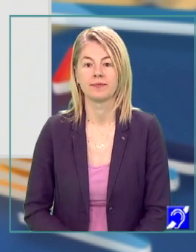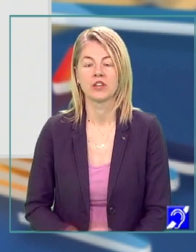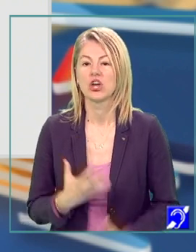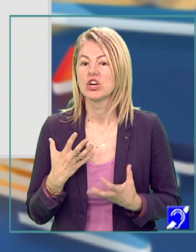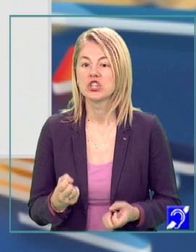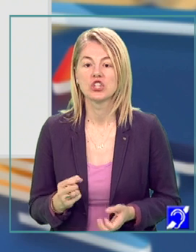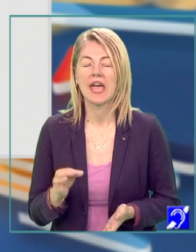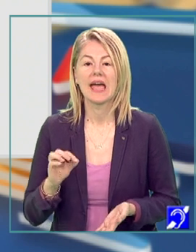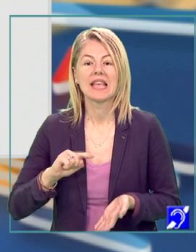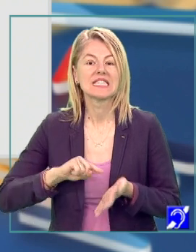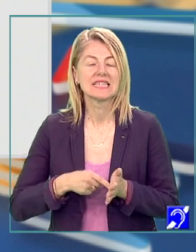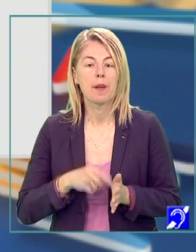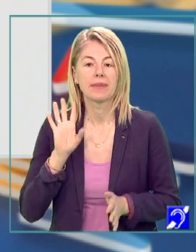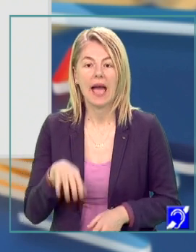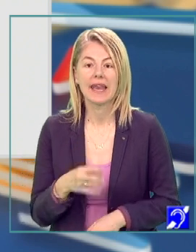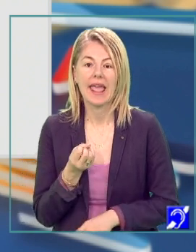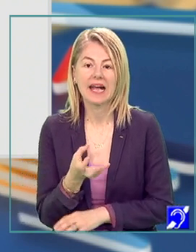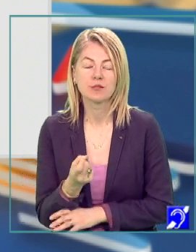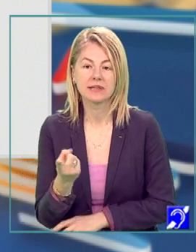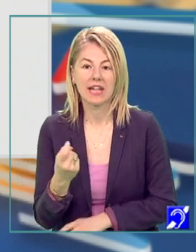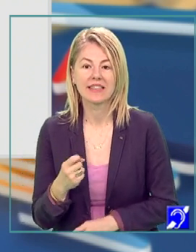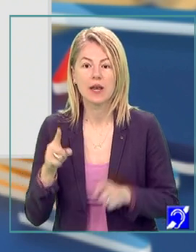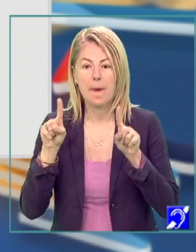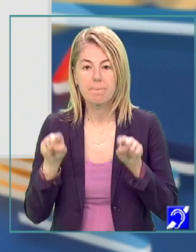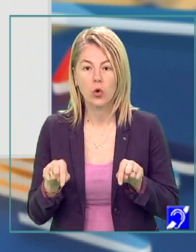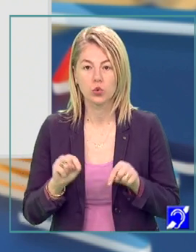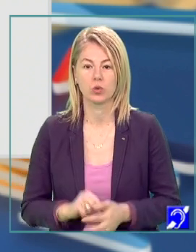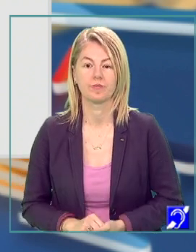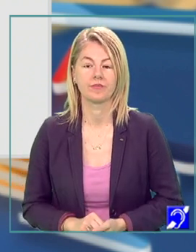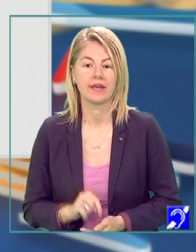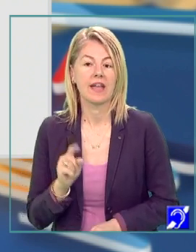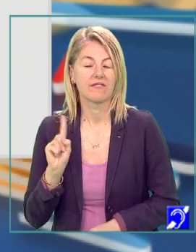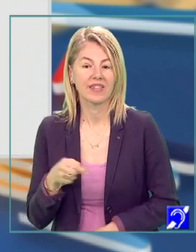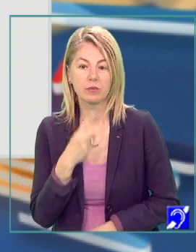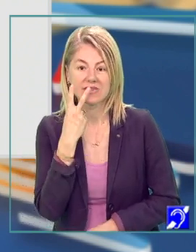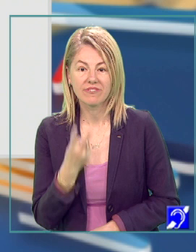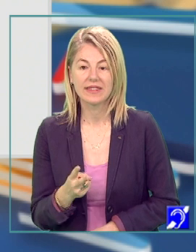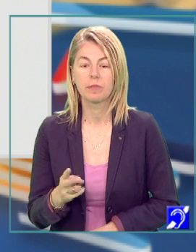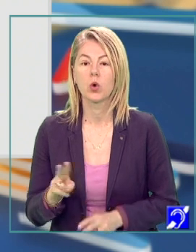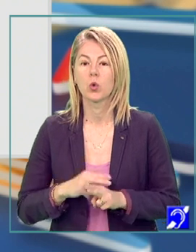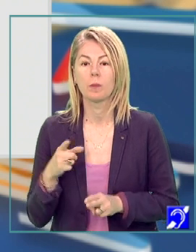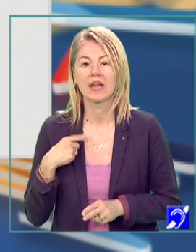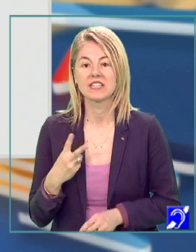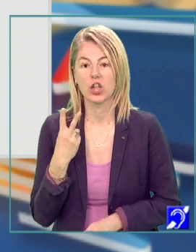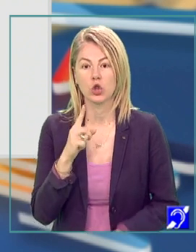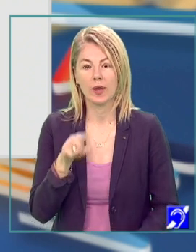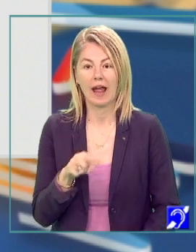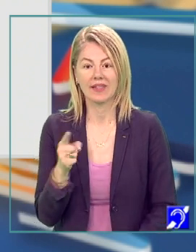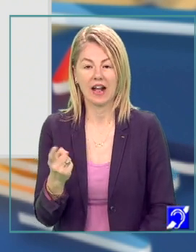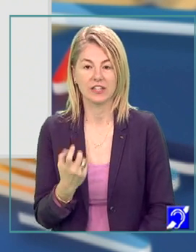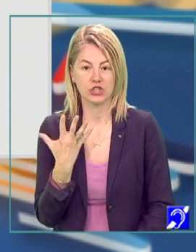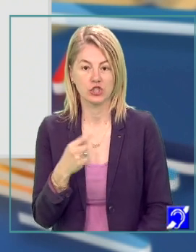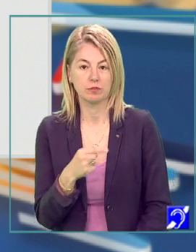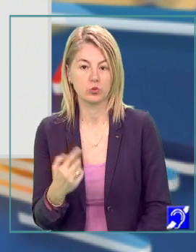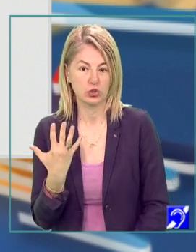ce semn are expresia din modul. Adică va trebui să vedem cum este 2 radical din 5